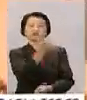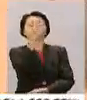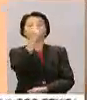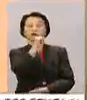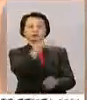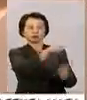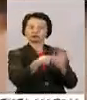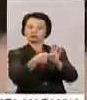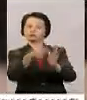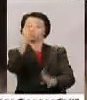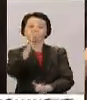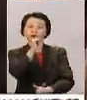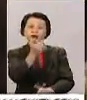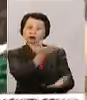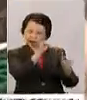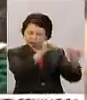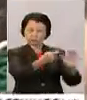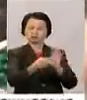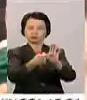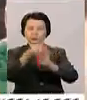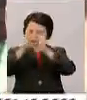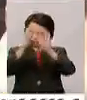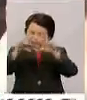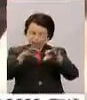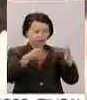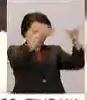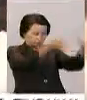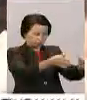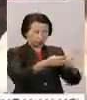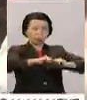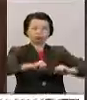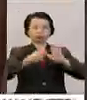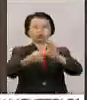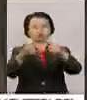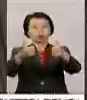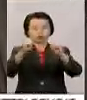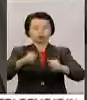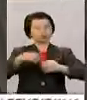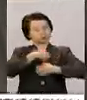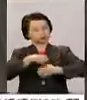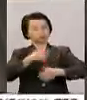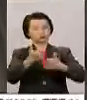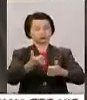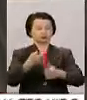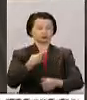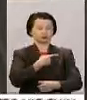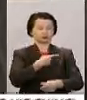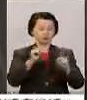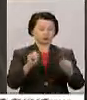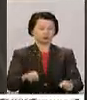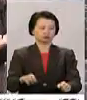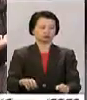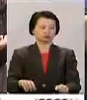kita tonjolkan rekan-rekan yang dapat lebih meng-enhance lah kita orang